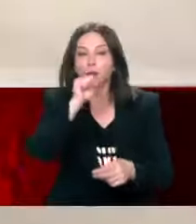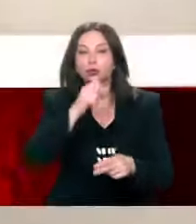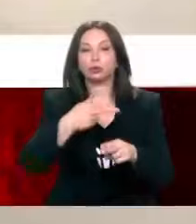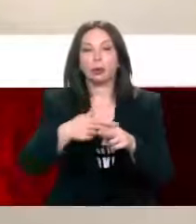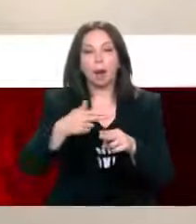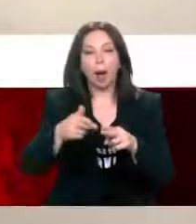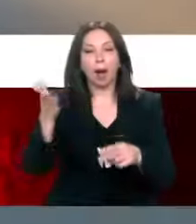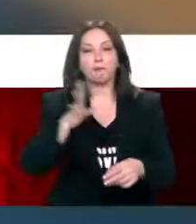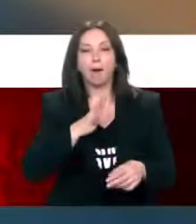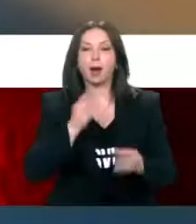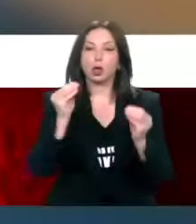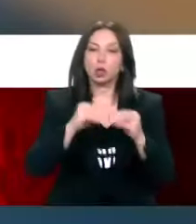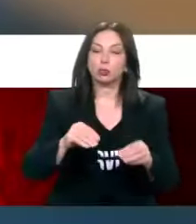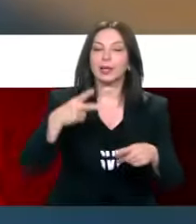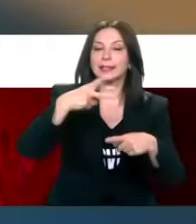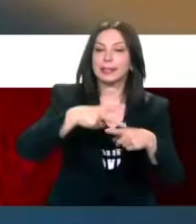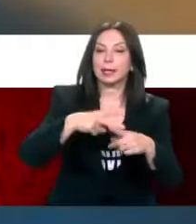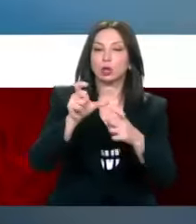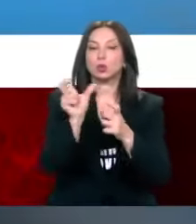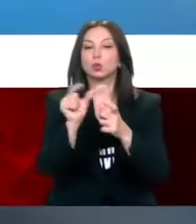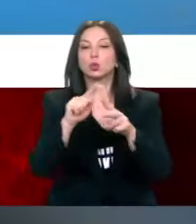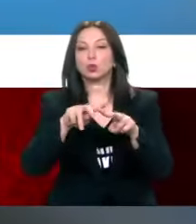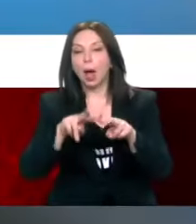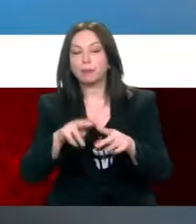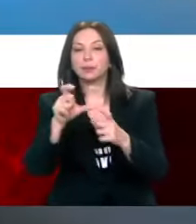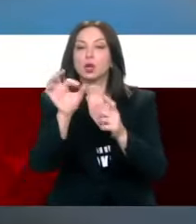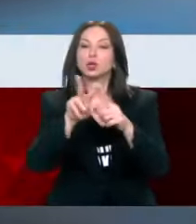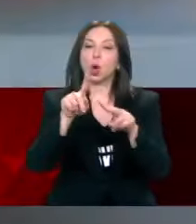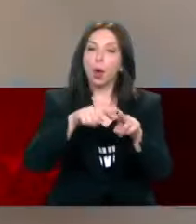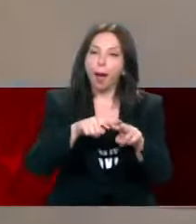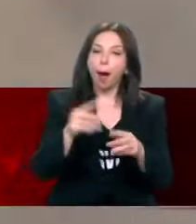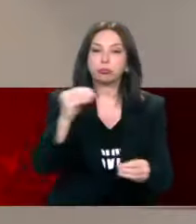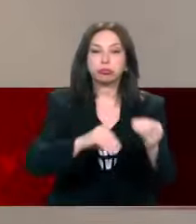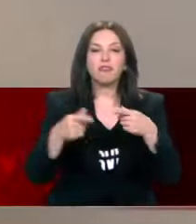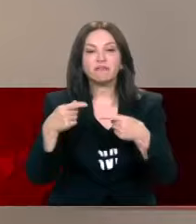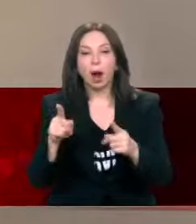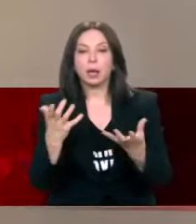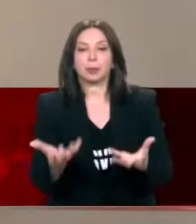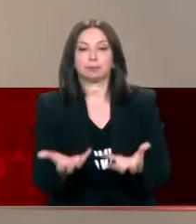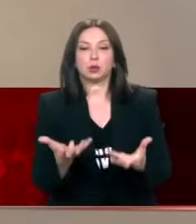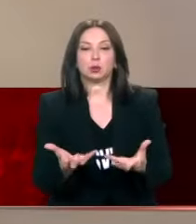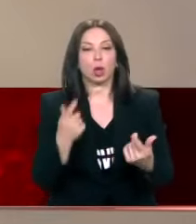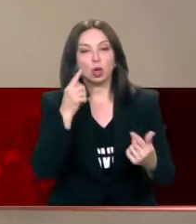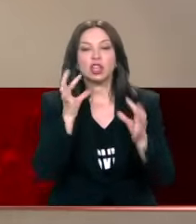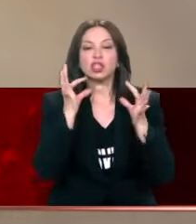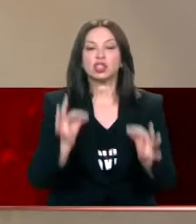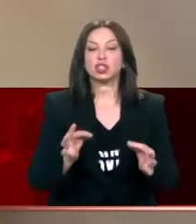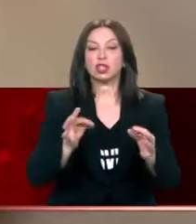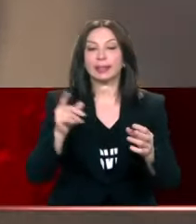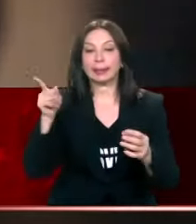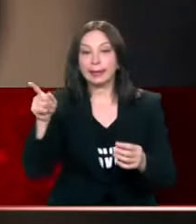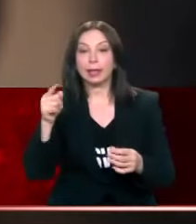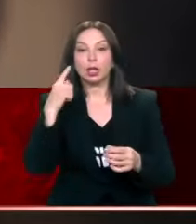O sebzeler yumurta, zencefil, susam yağı, soya sosu ile birleşti. Farklı pişirme teknikleriyle Çin iki